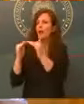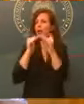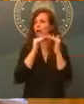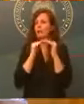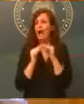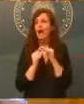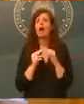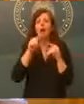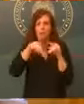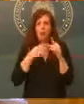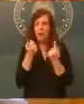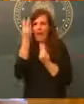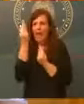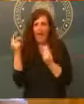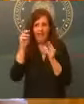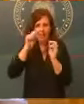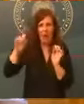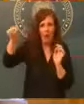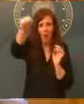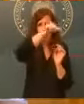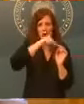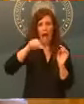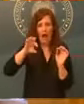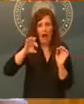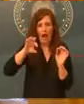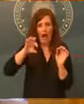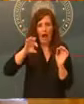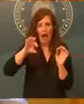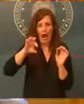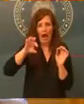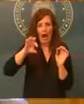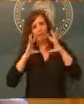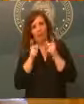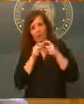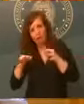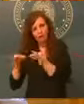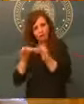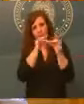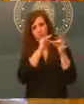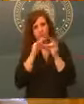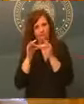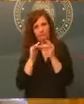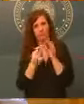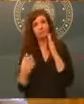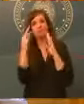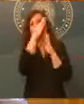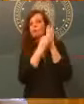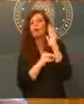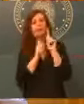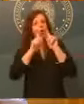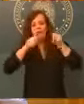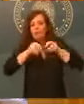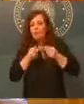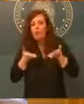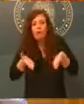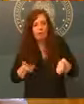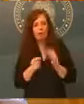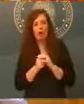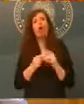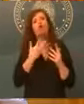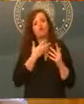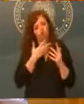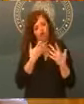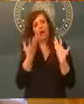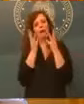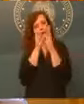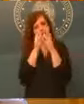locali che ci hanno dato veramente una grande mano. Sono linee guida immediatamente operative. Ci sono le soluzioni e